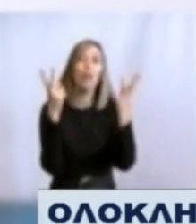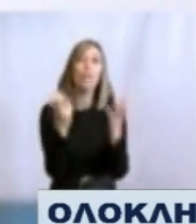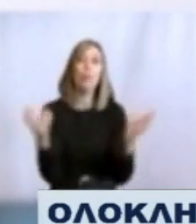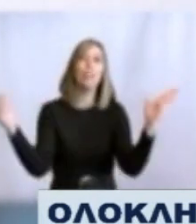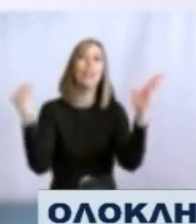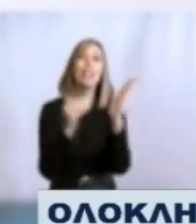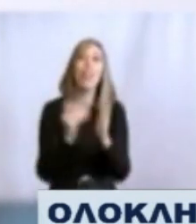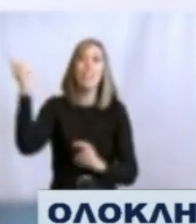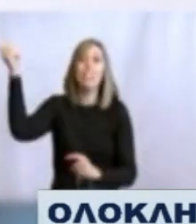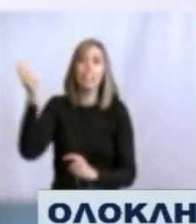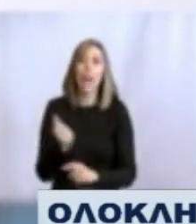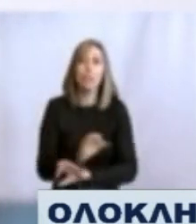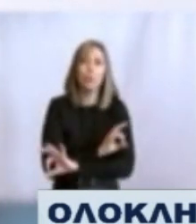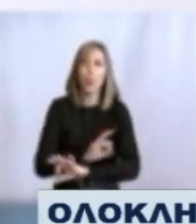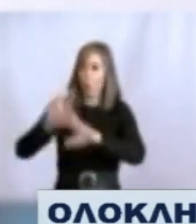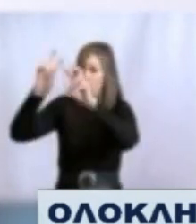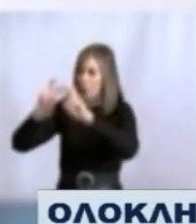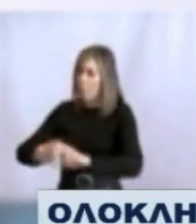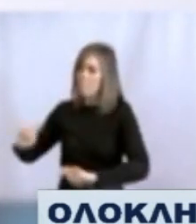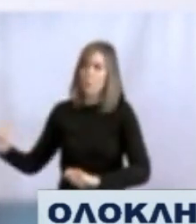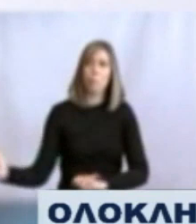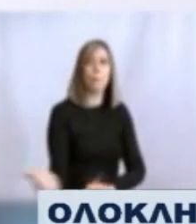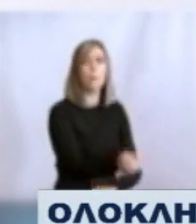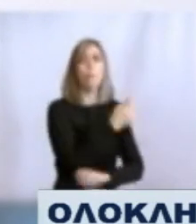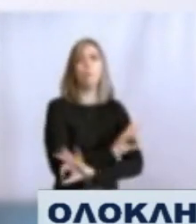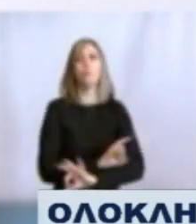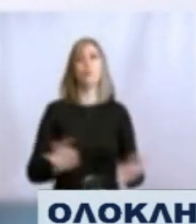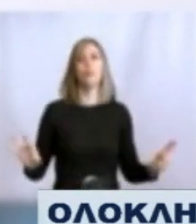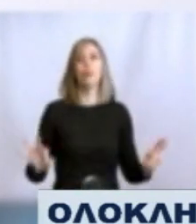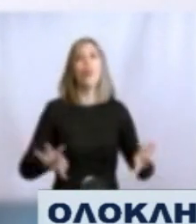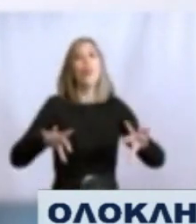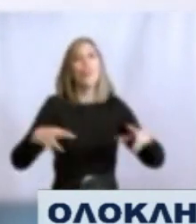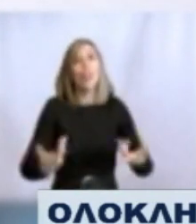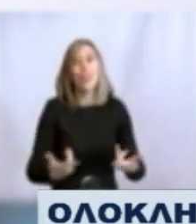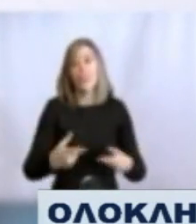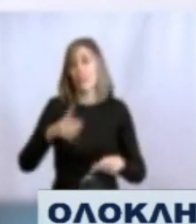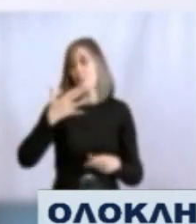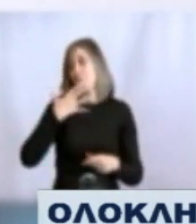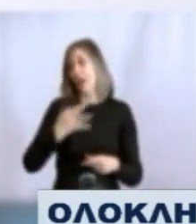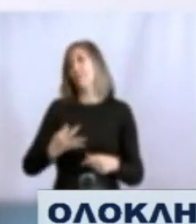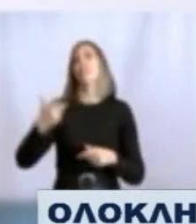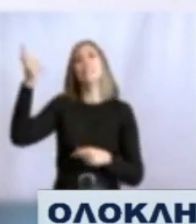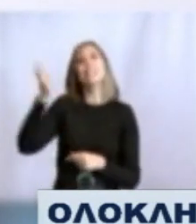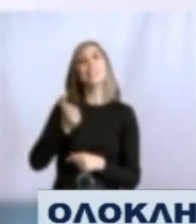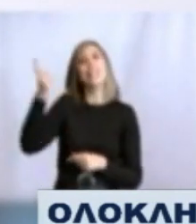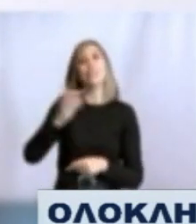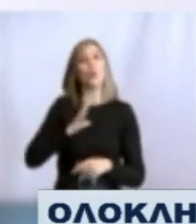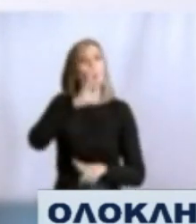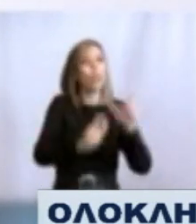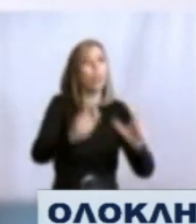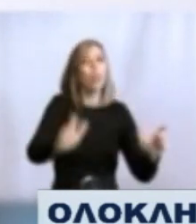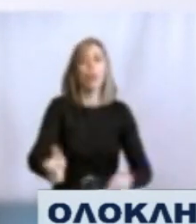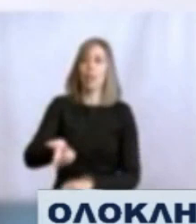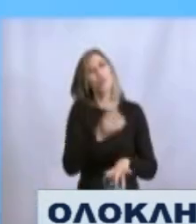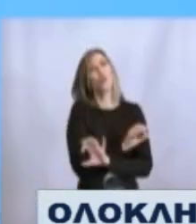470.000 συντάξεις. Το 1/6 δηλαδή των συνταξιούχων έγιναν συνταξιούχοι μέσα στα τελευταία